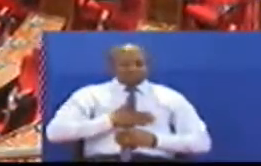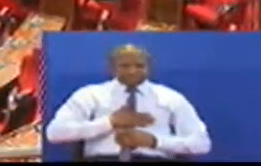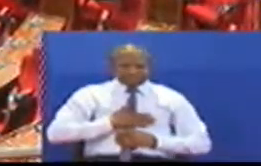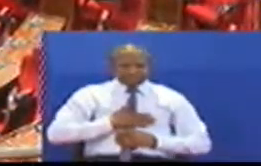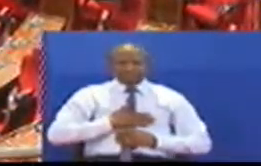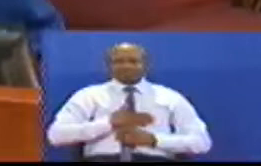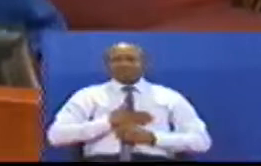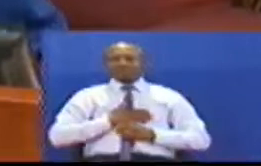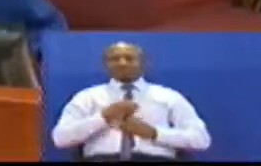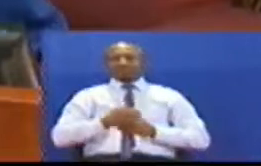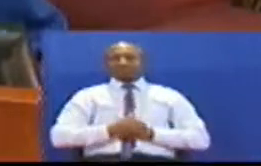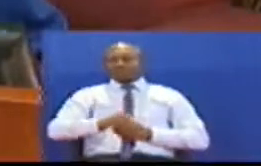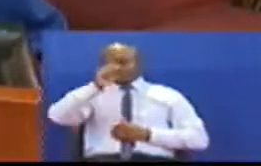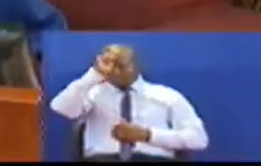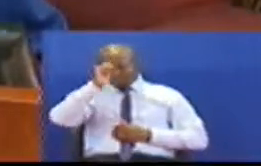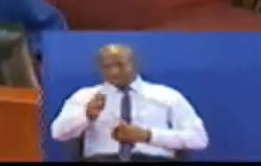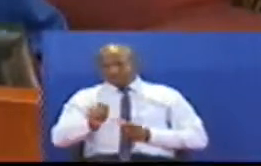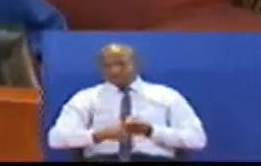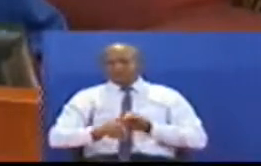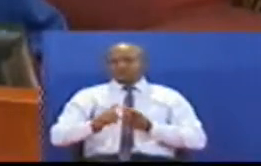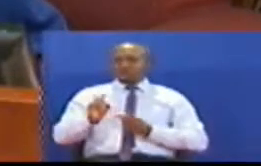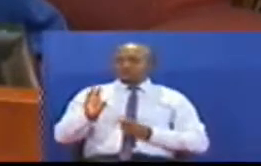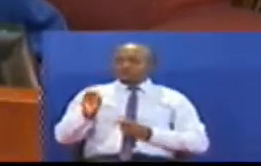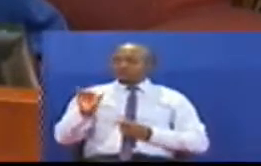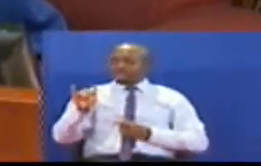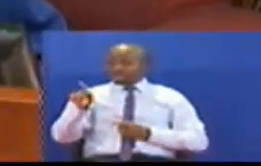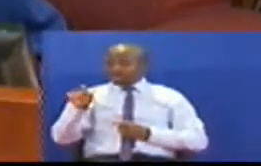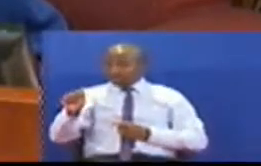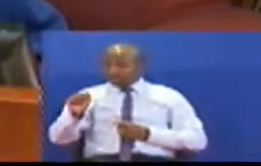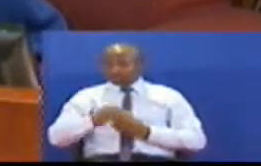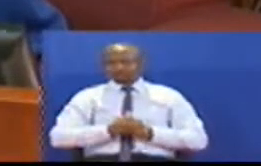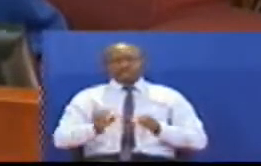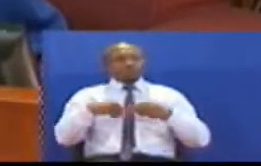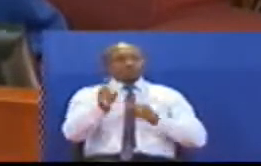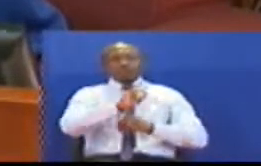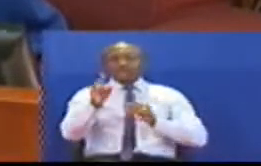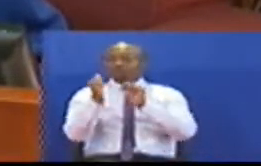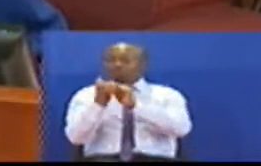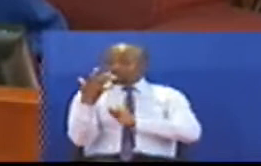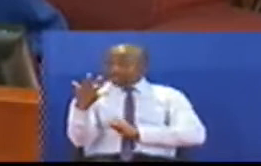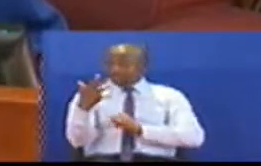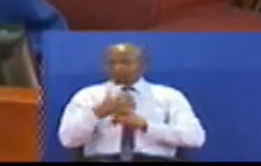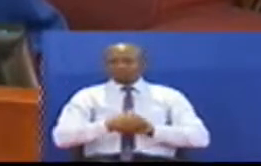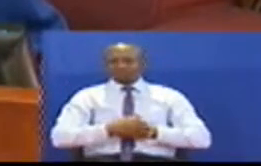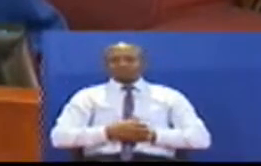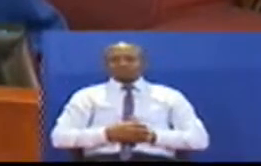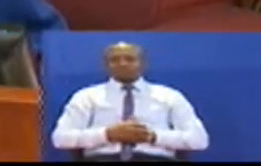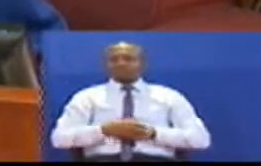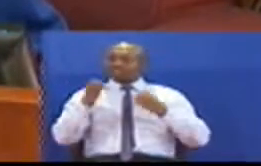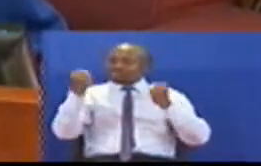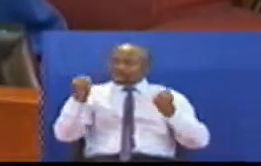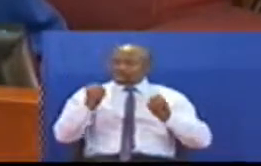Asante sana Mheshimiwa Lucy Owenya, nakupa dakika 15, jitahidi